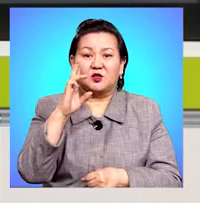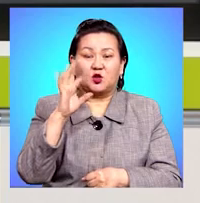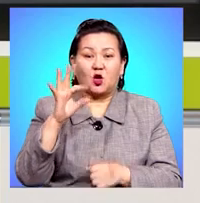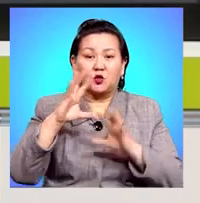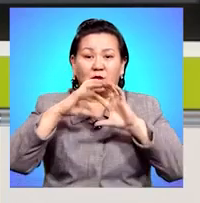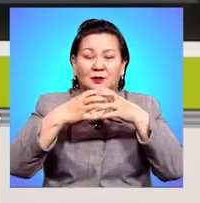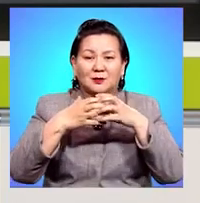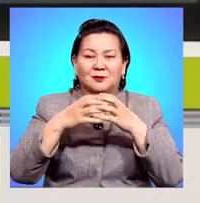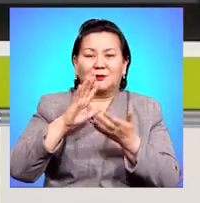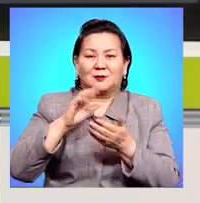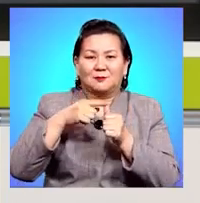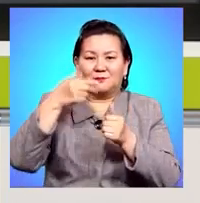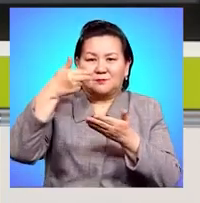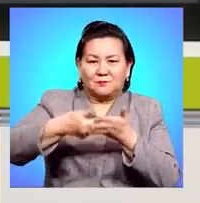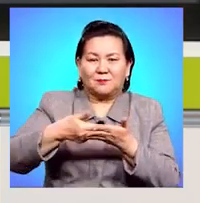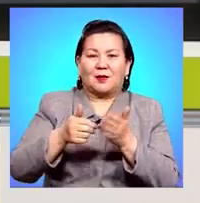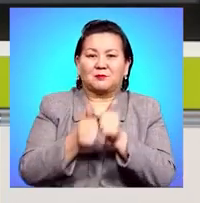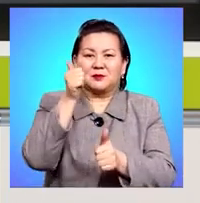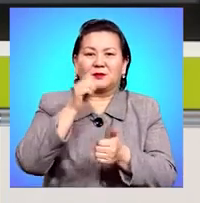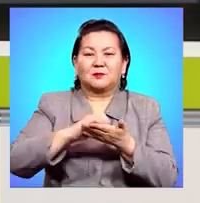өвд амжилттай бүртгэгдсэн.